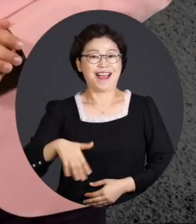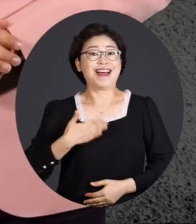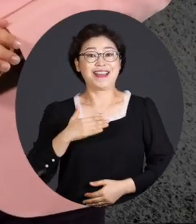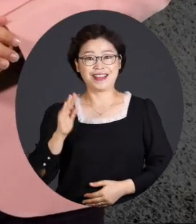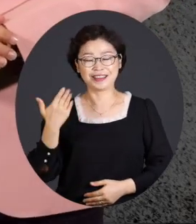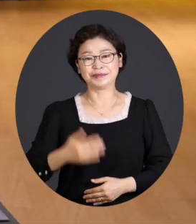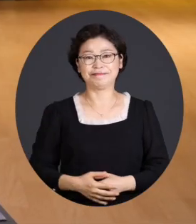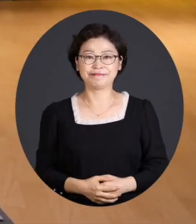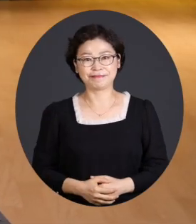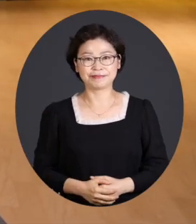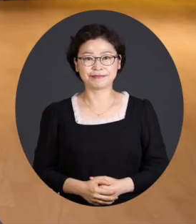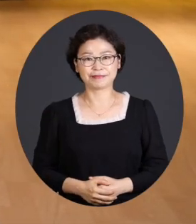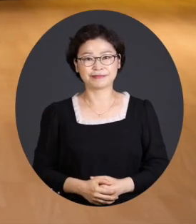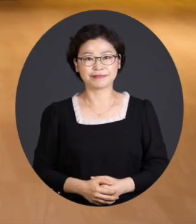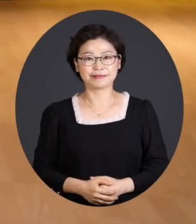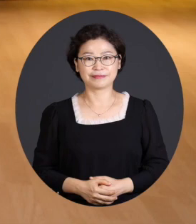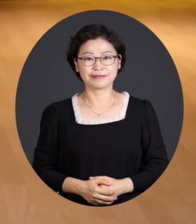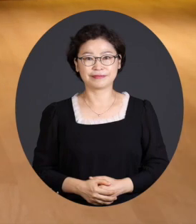되시죠?